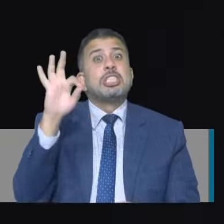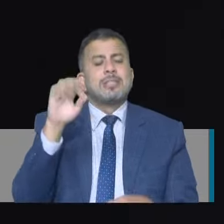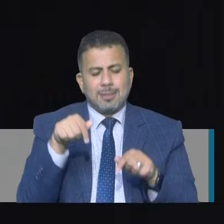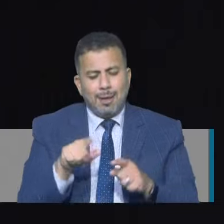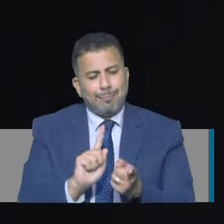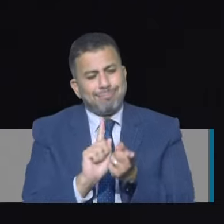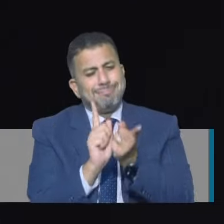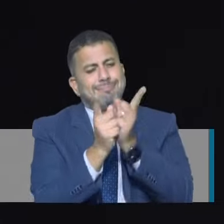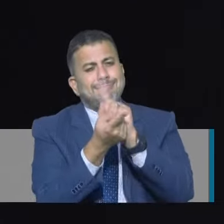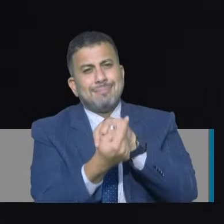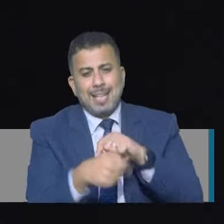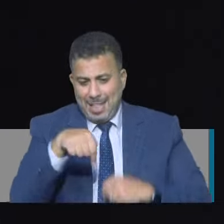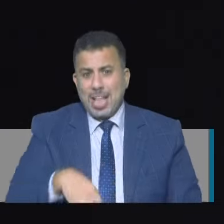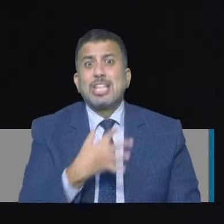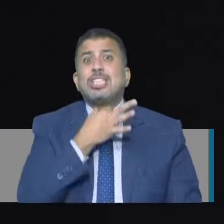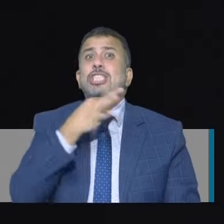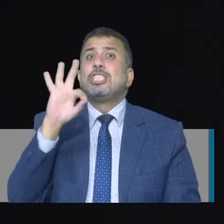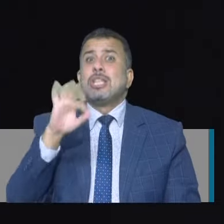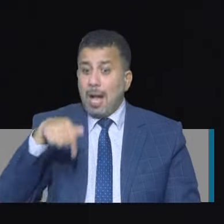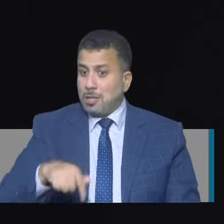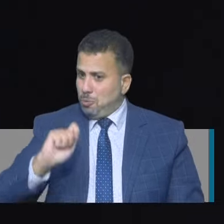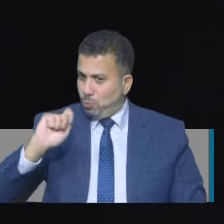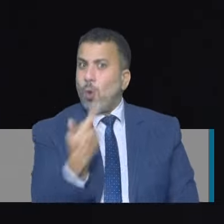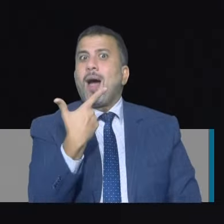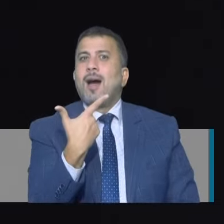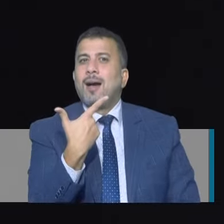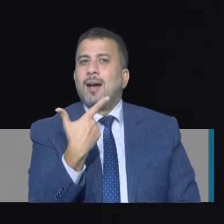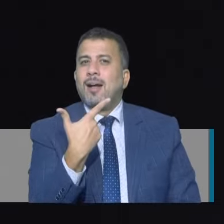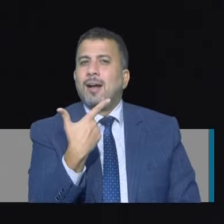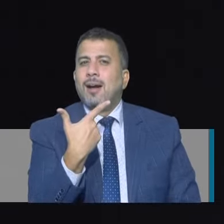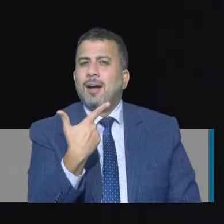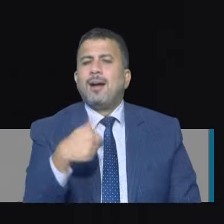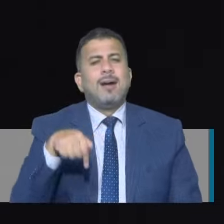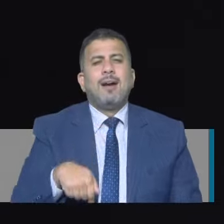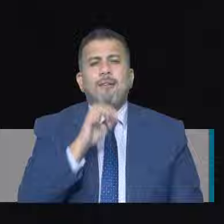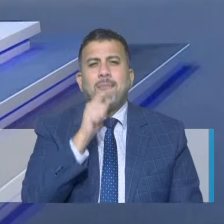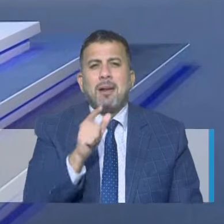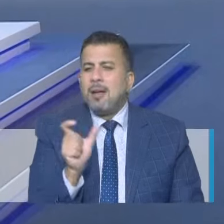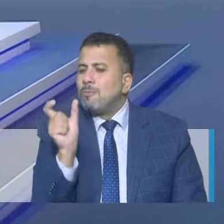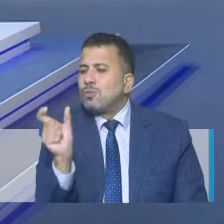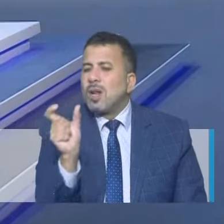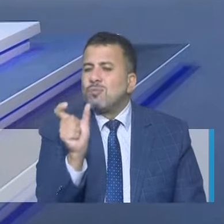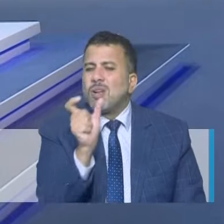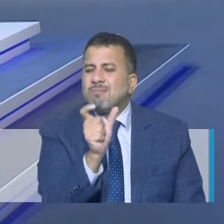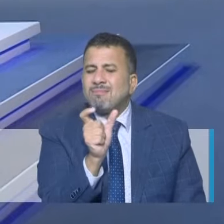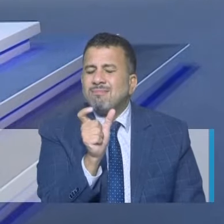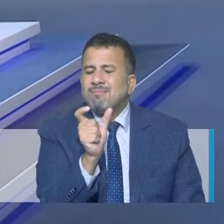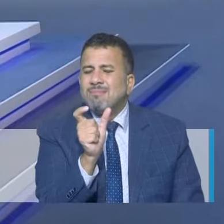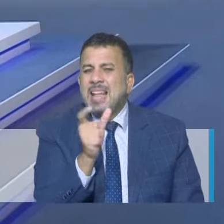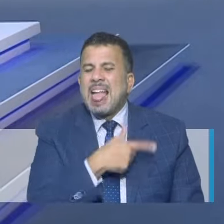الحاضر في عصرنا الحديث في عصر السرعه طغت بعض المصطلحات للاسف